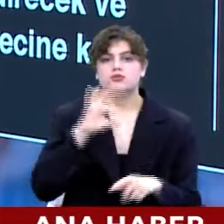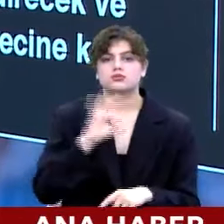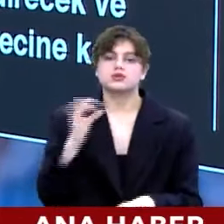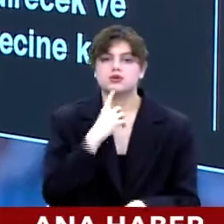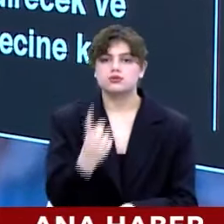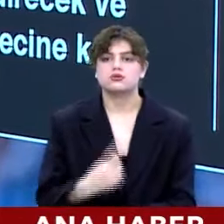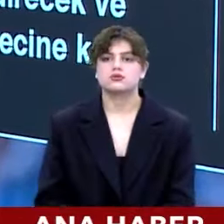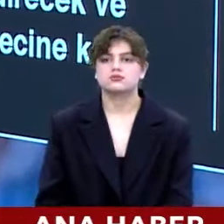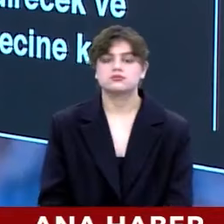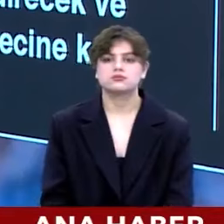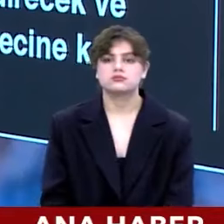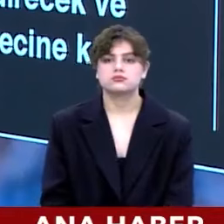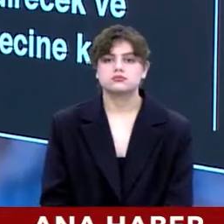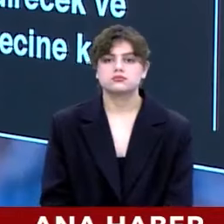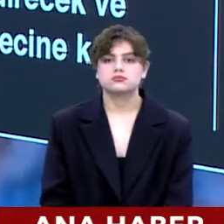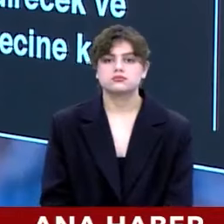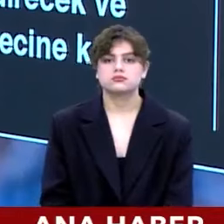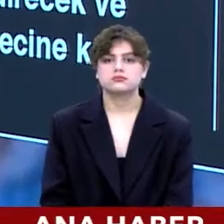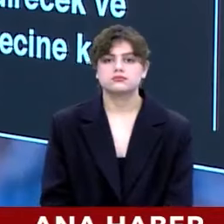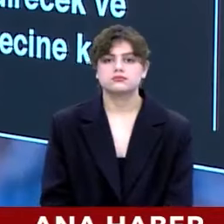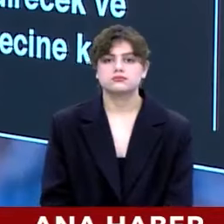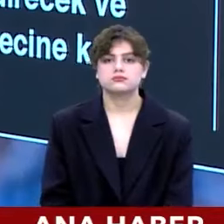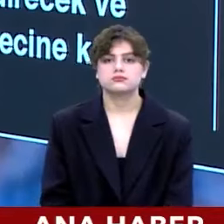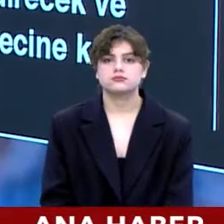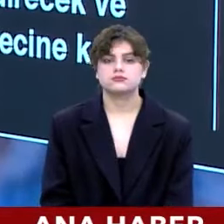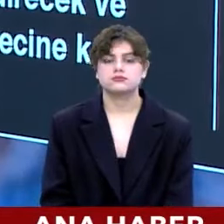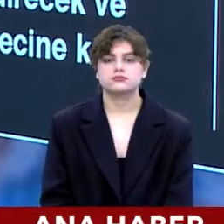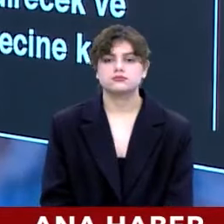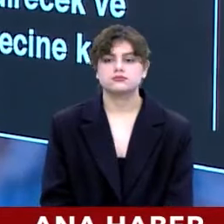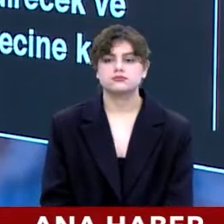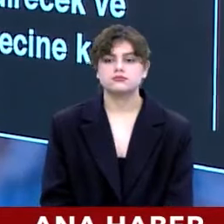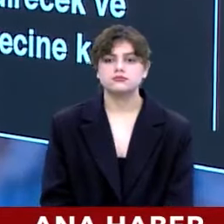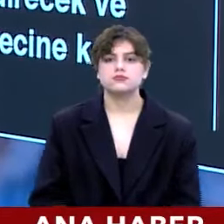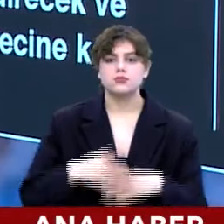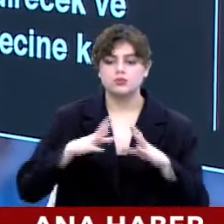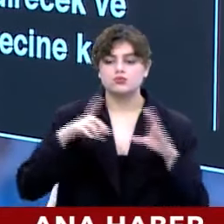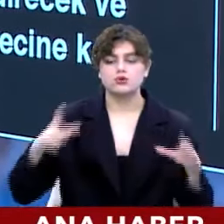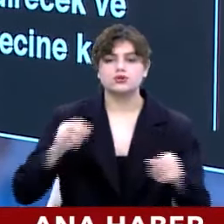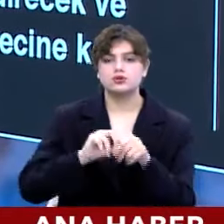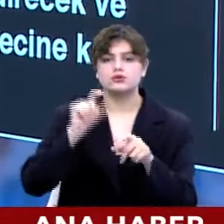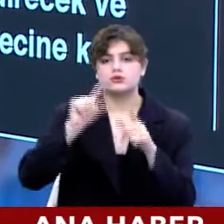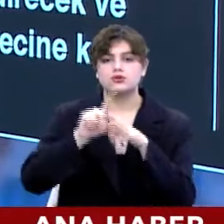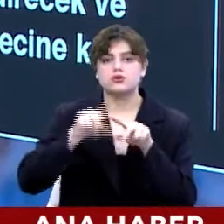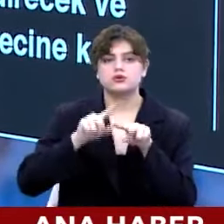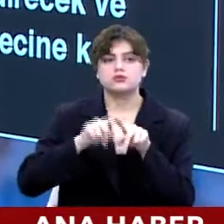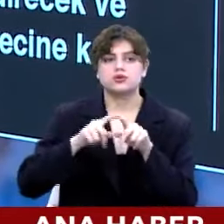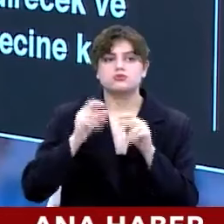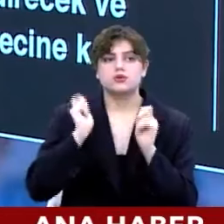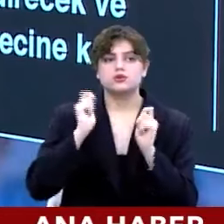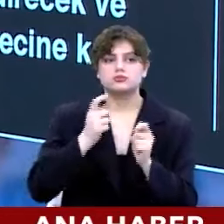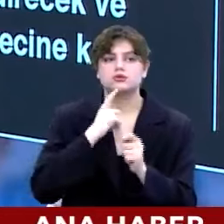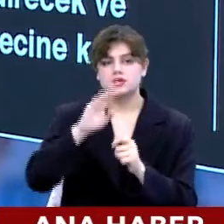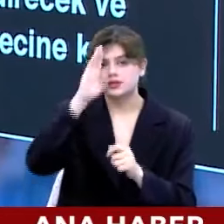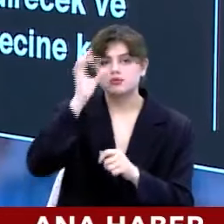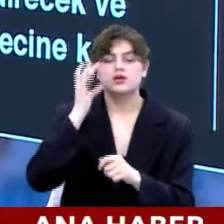olmamalıdır. Kanaatim bende hasıldır her zaman. Bak büyük şehirler için demiyorum. Büyük şehirlerde lojman gerekli. Memur o kıt kanaat maaşla o